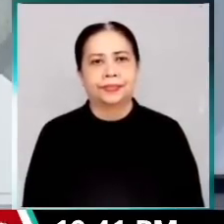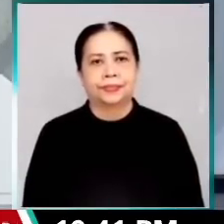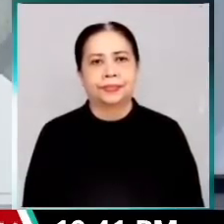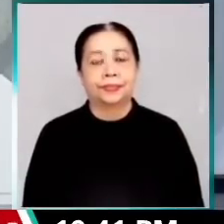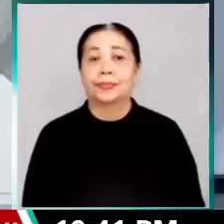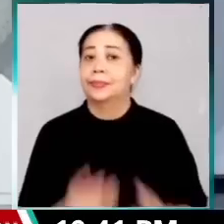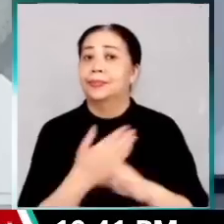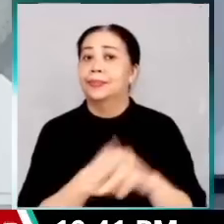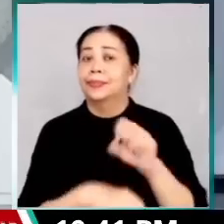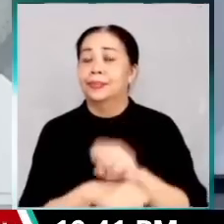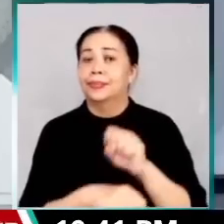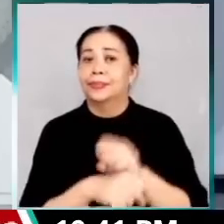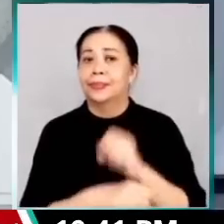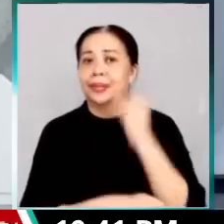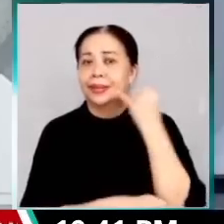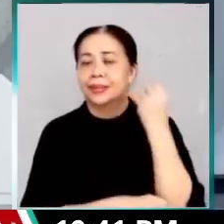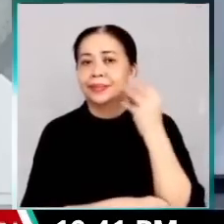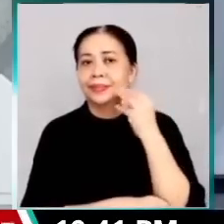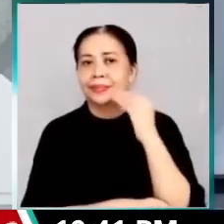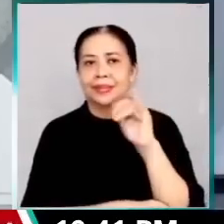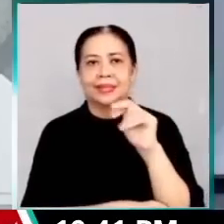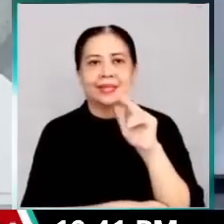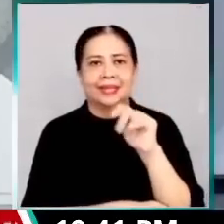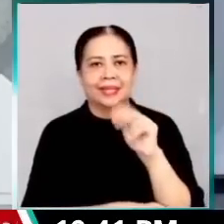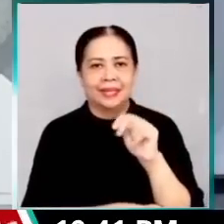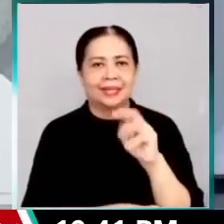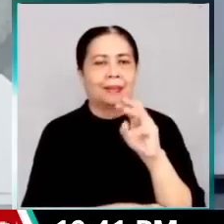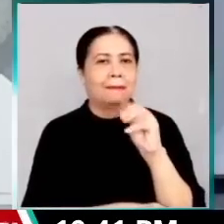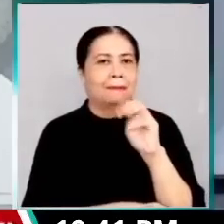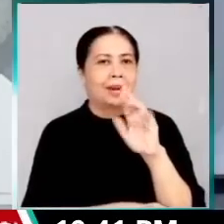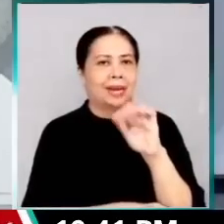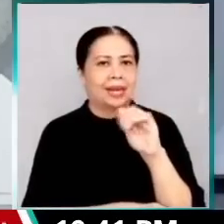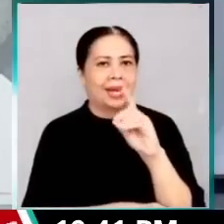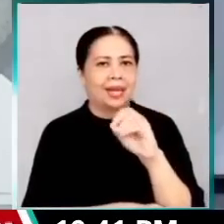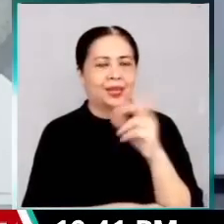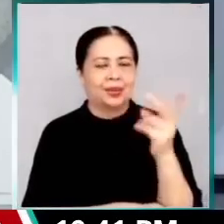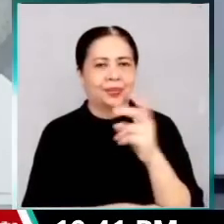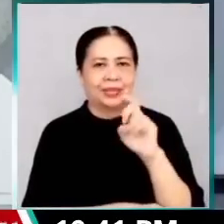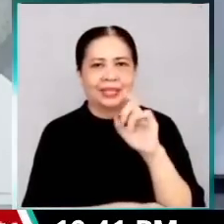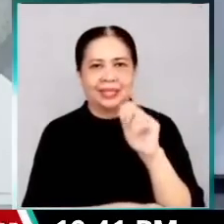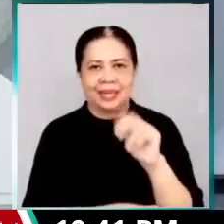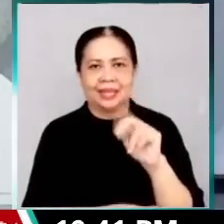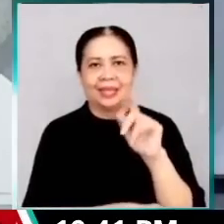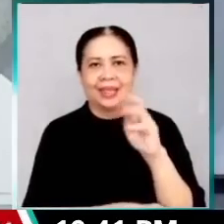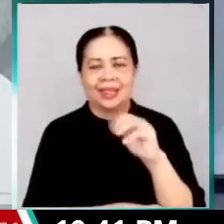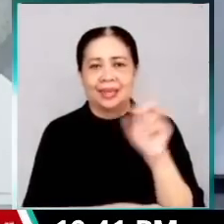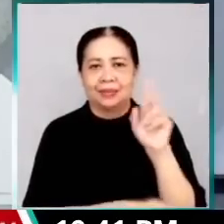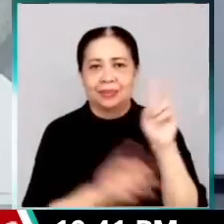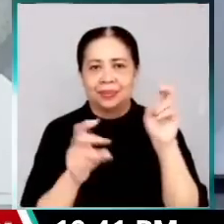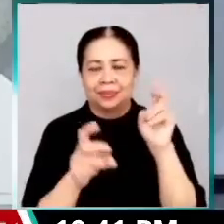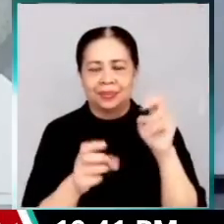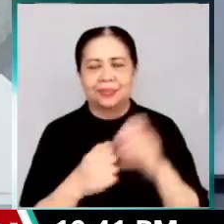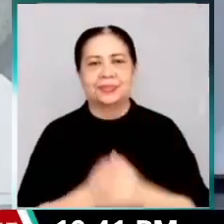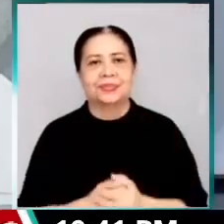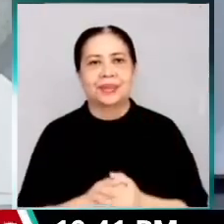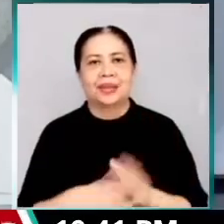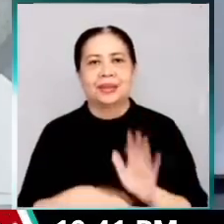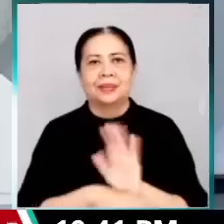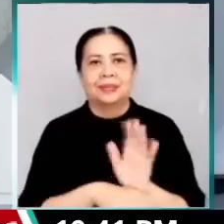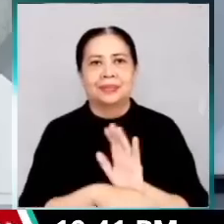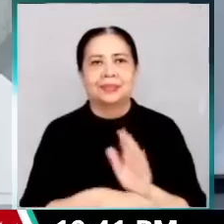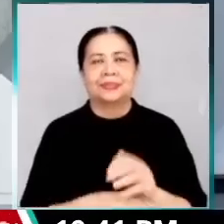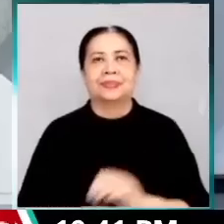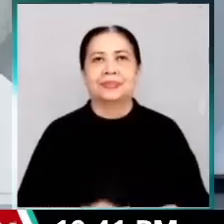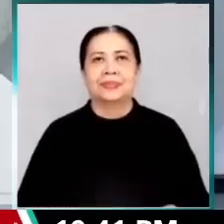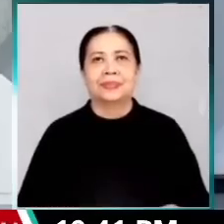si Jeneline Mercado para sa aabangang series nila ni Cian Lim na Love, Die, Repeat. At ang reaksyon naman ni Joshua